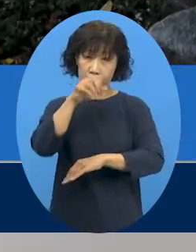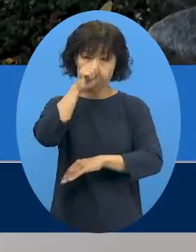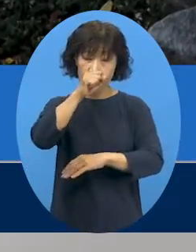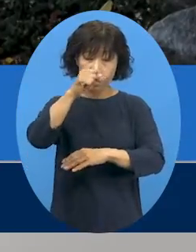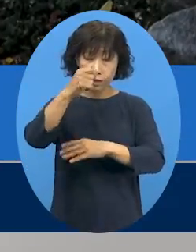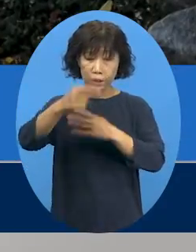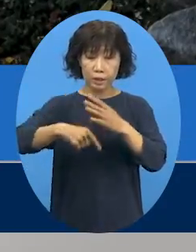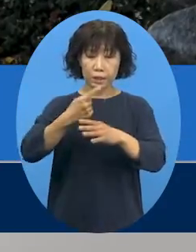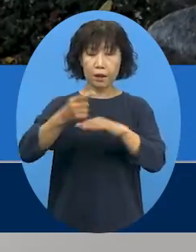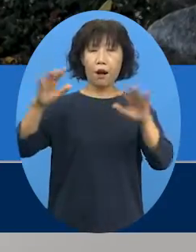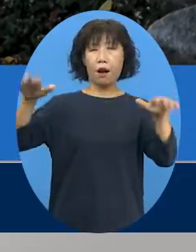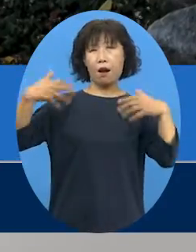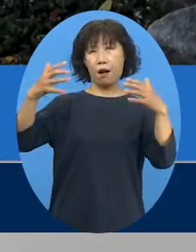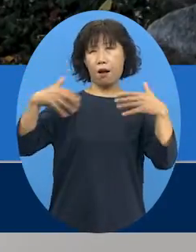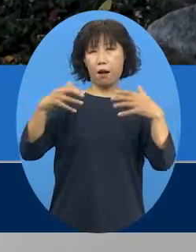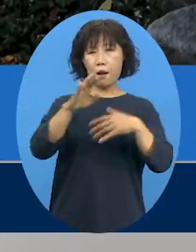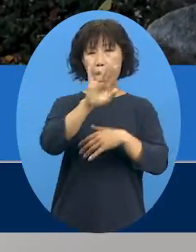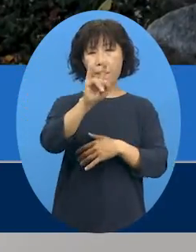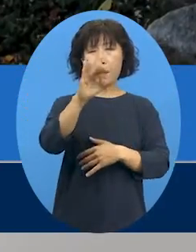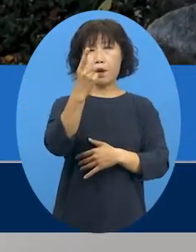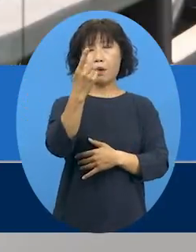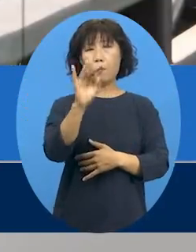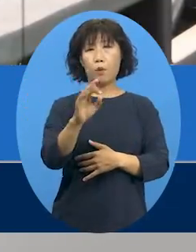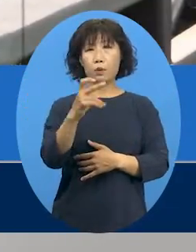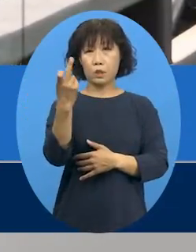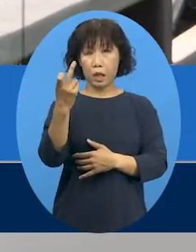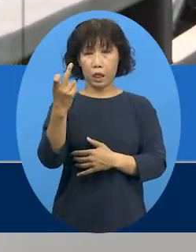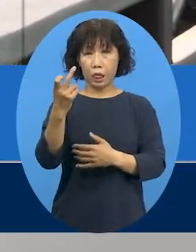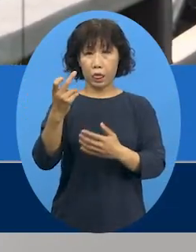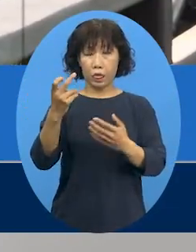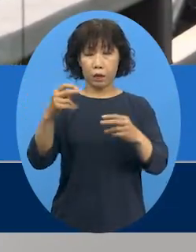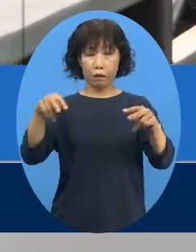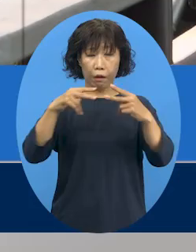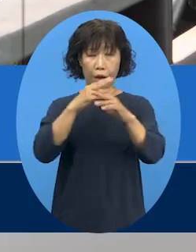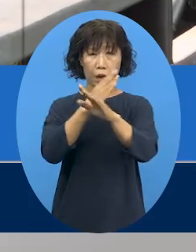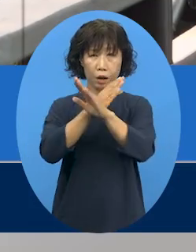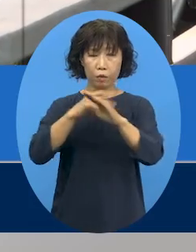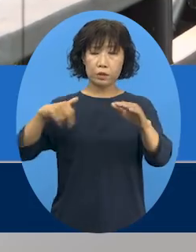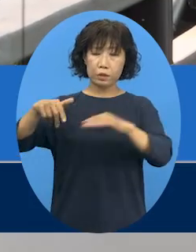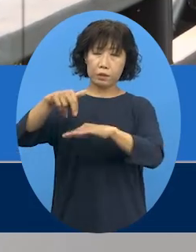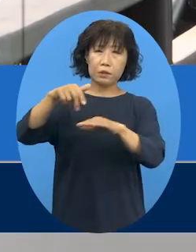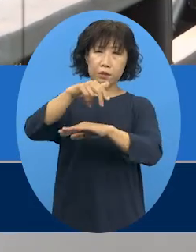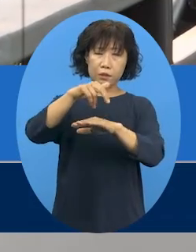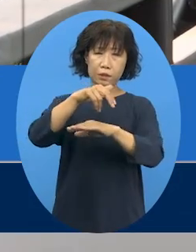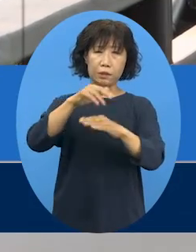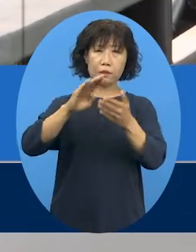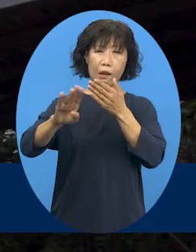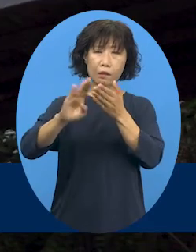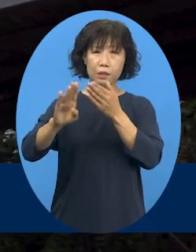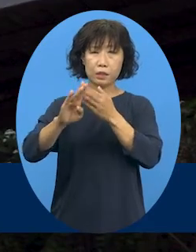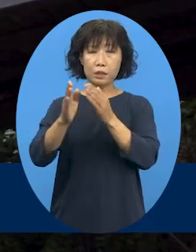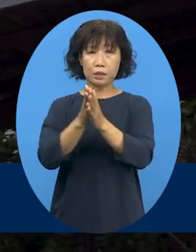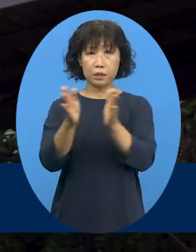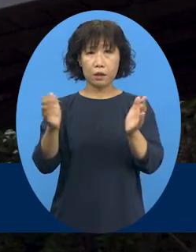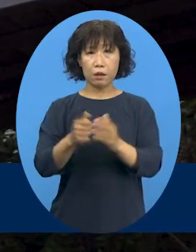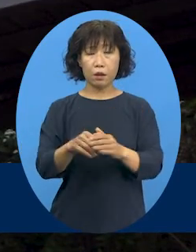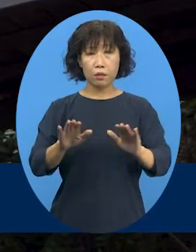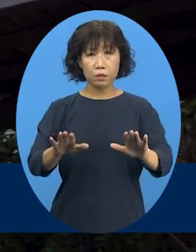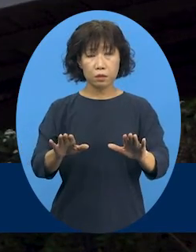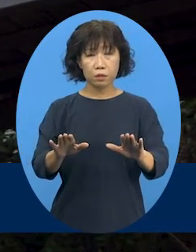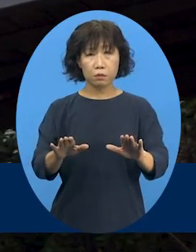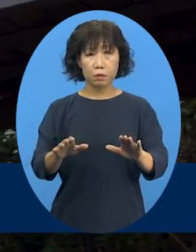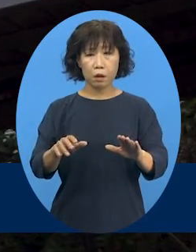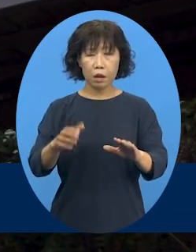걷기 좋은 계절 가을을 맞아 고는 배봉산 둘레길 비대 병 걷기 챌린지 를 진행합니다 맨